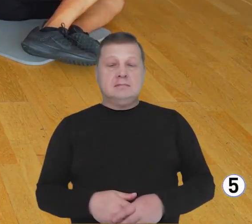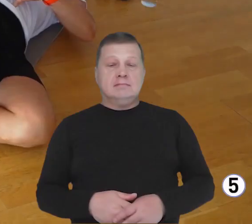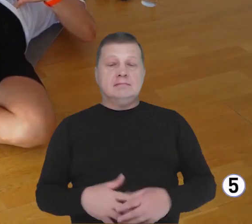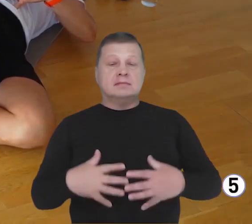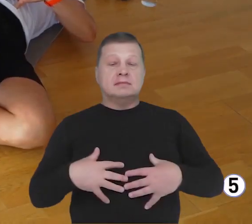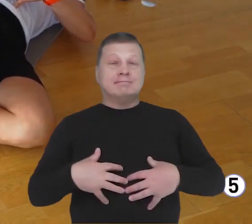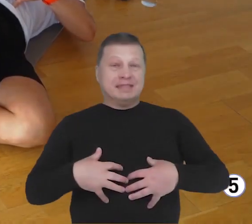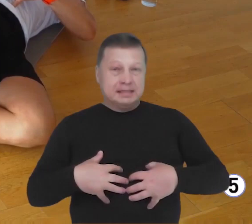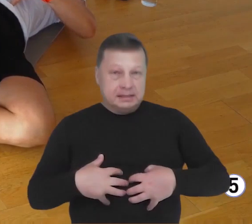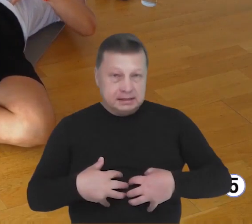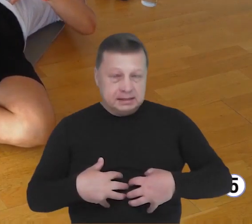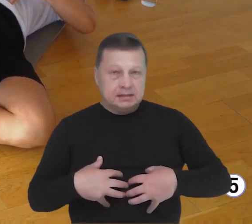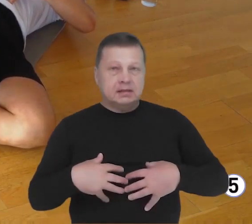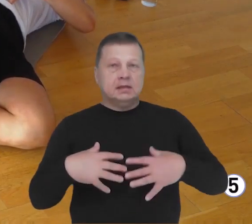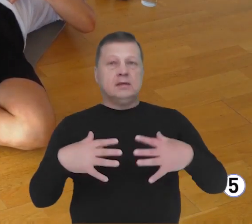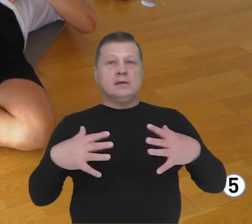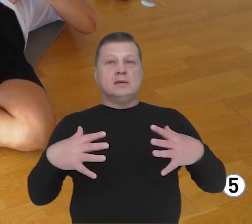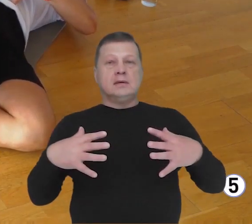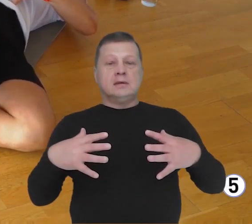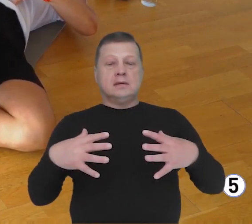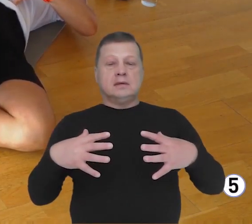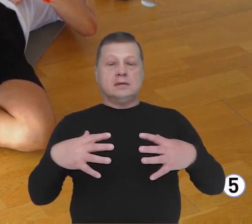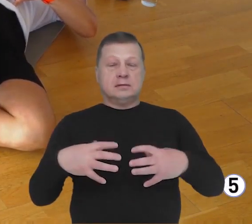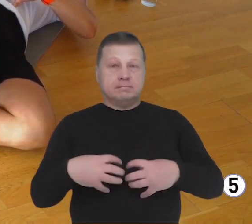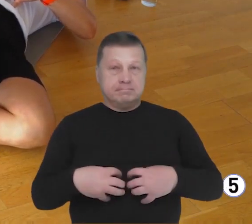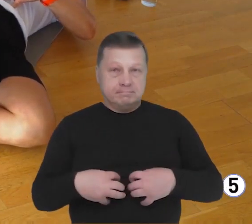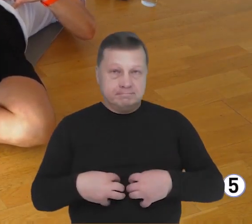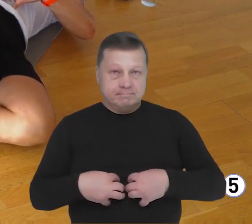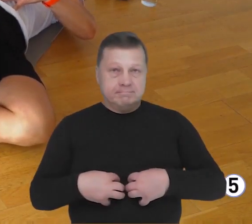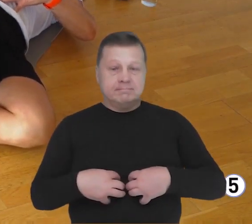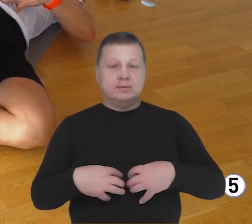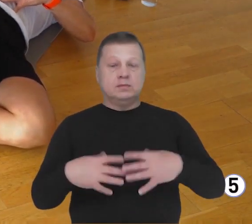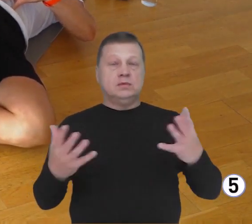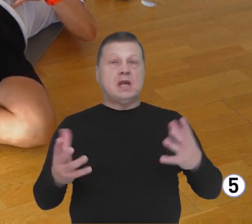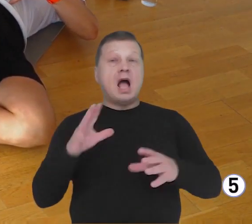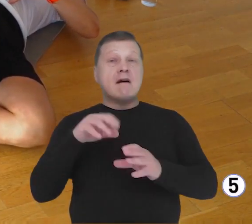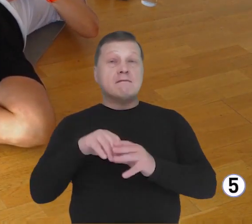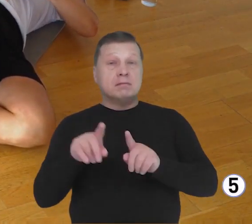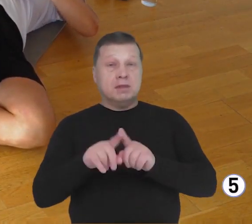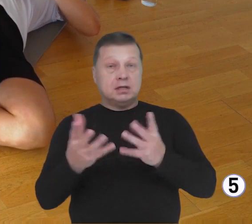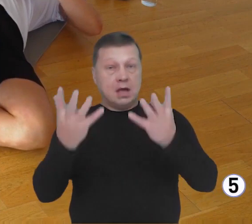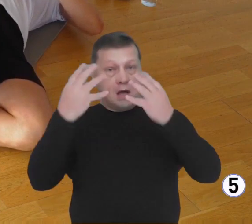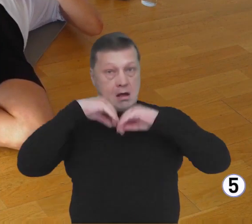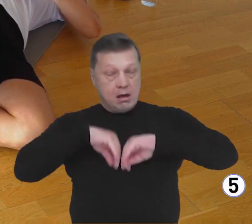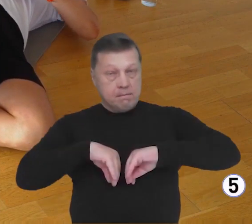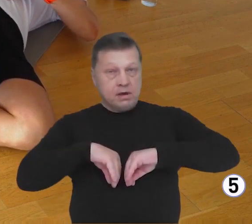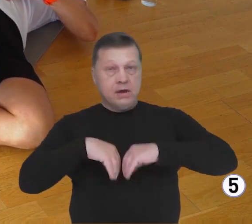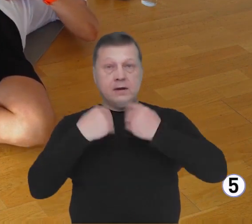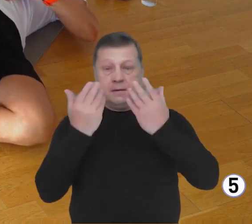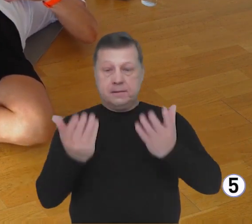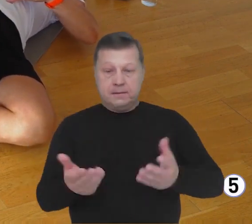Wykonujemy spięcie mięśni brzucha. Opuszczamy, wydech i wdech. Cały